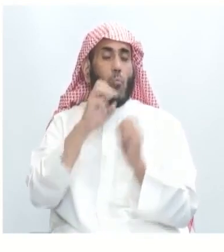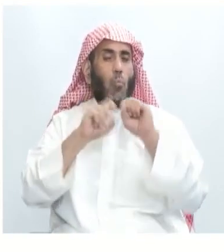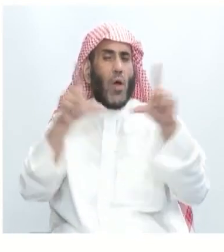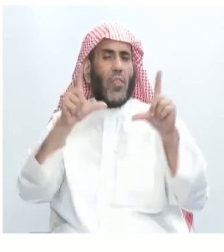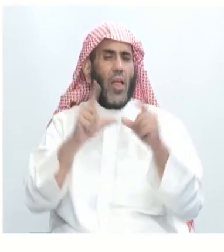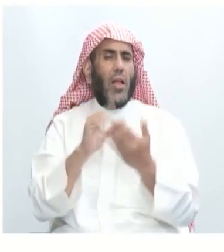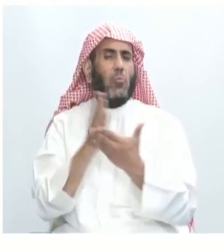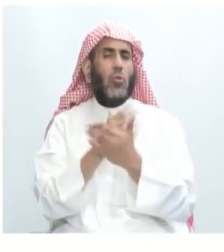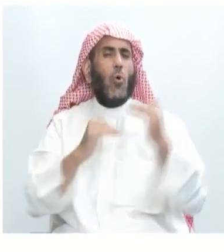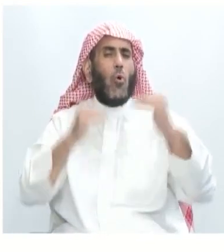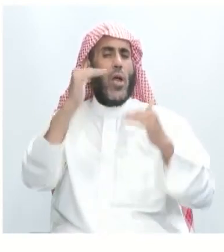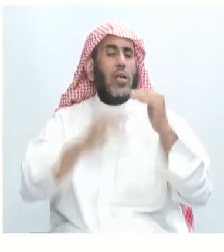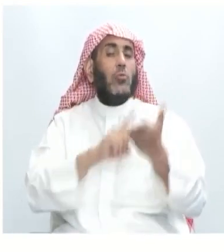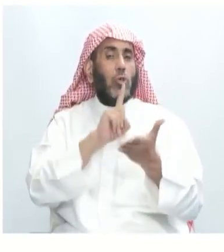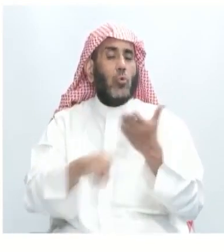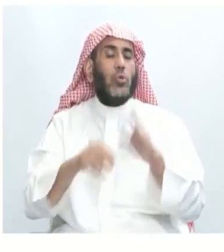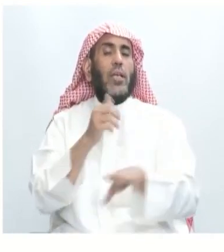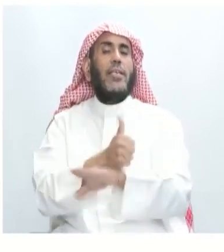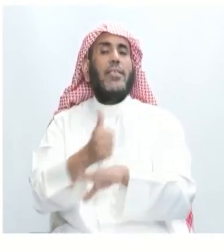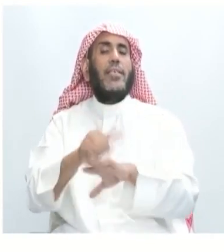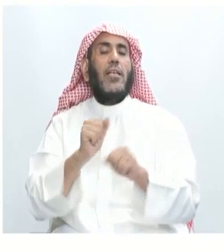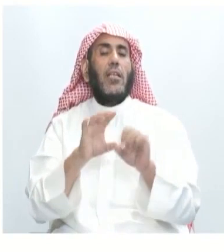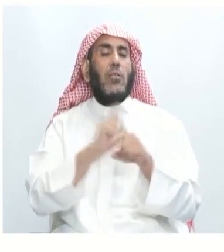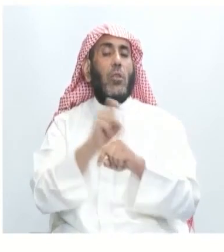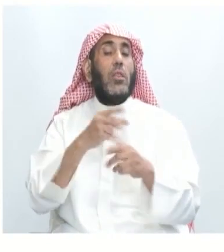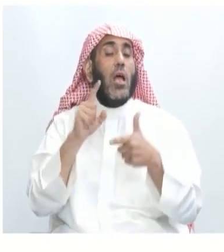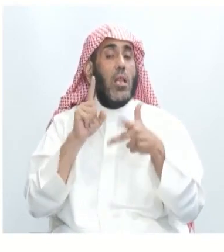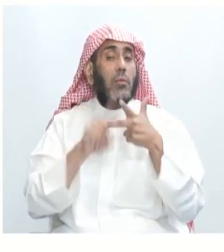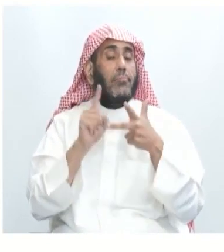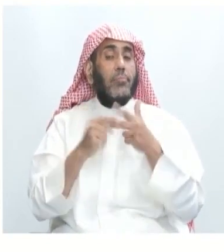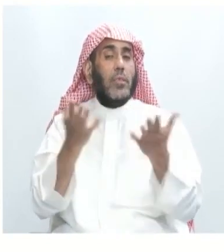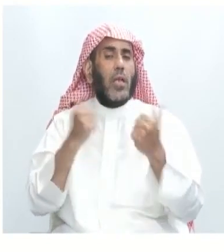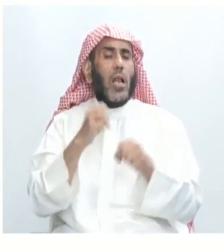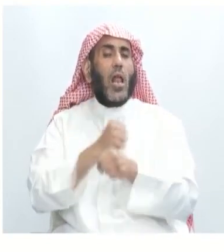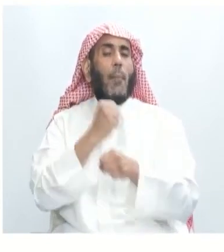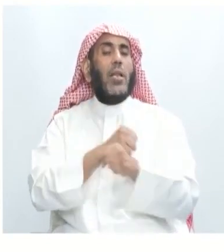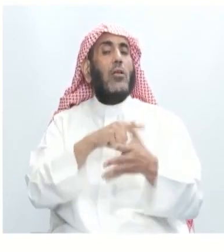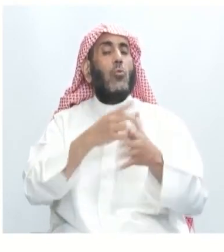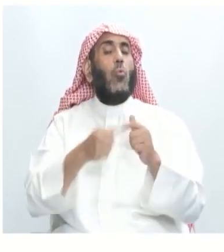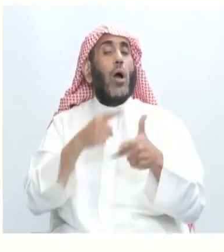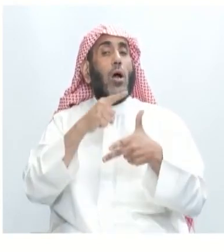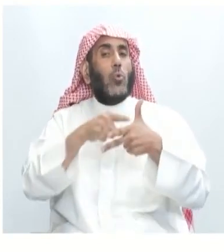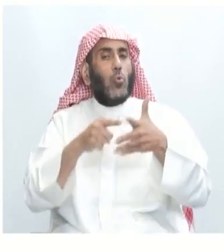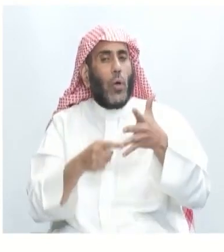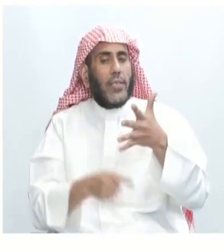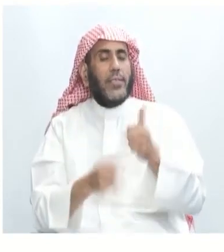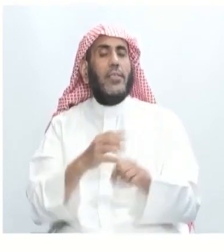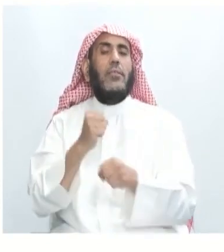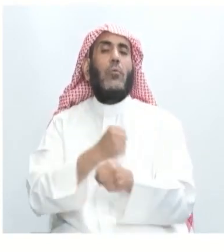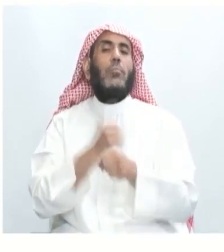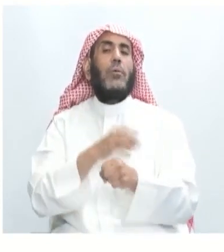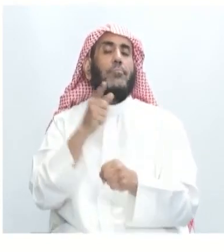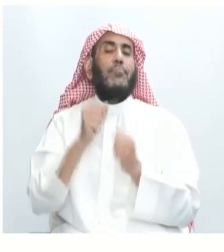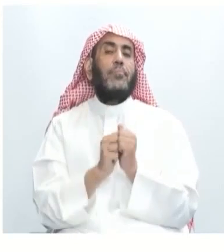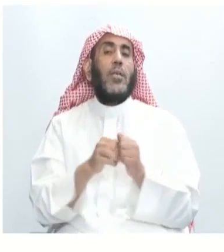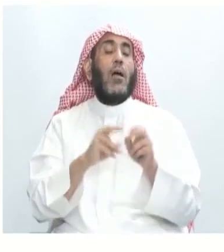وصفات القياسات والشروط الاساسيه لهذه ادوات ثالثا تاتي العمليات والخطوات العمليات والخطوات التي تقوم بها او